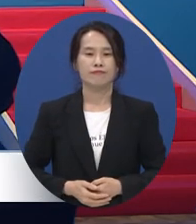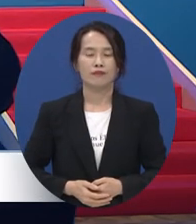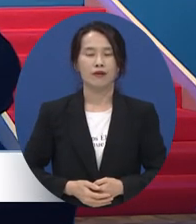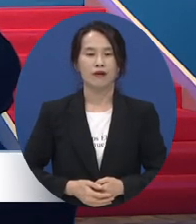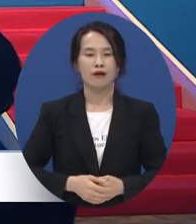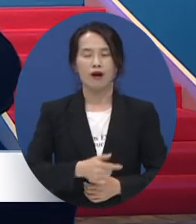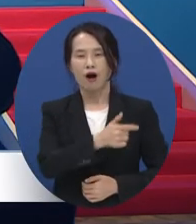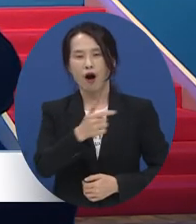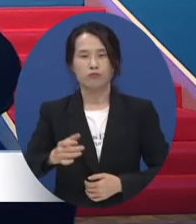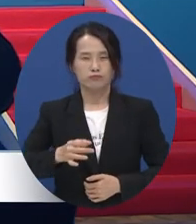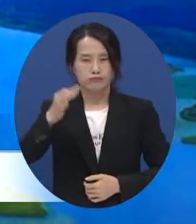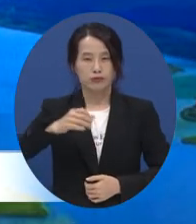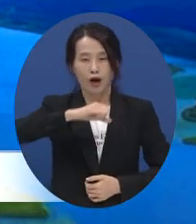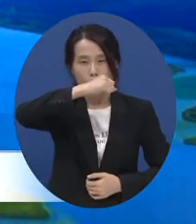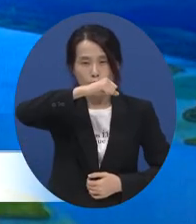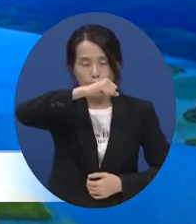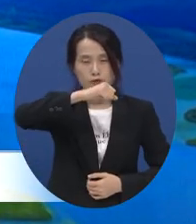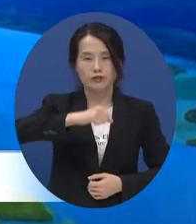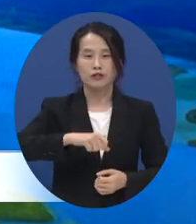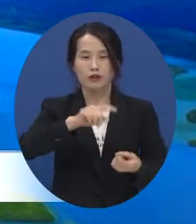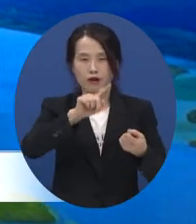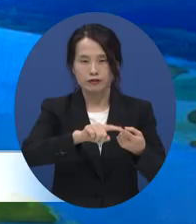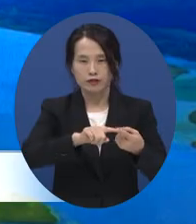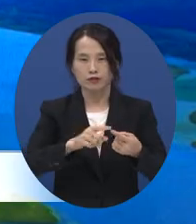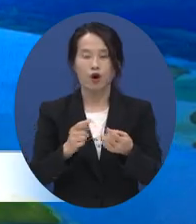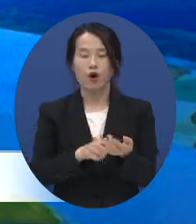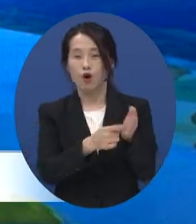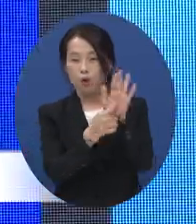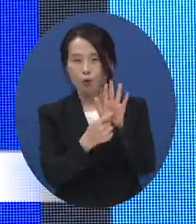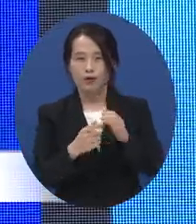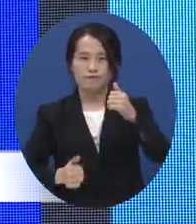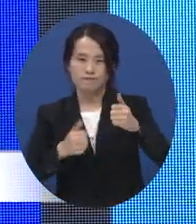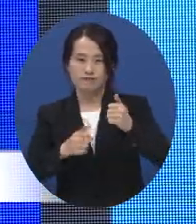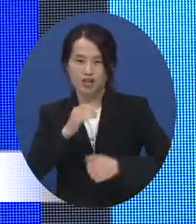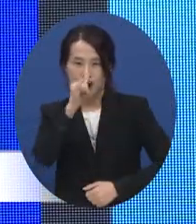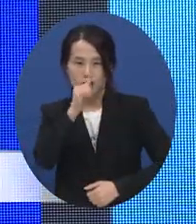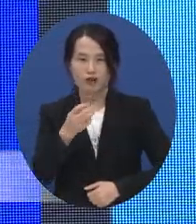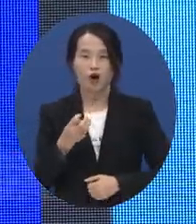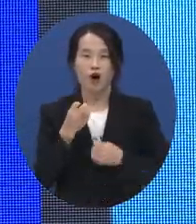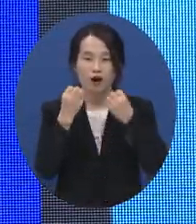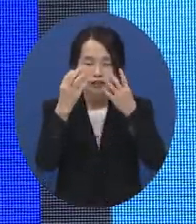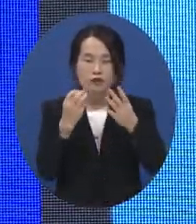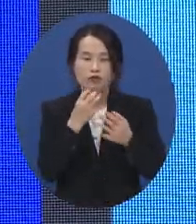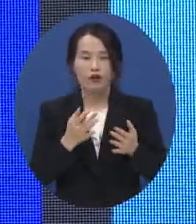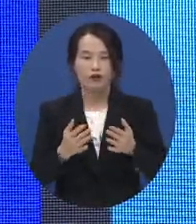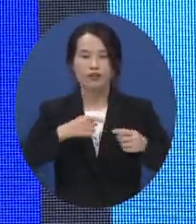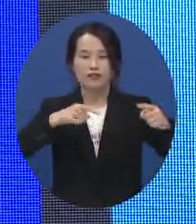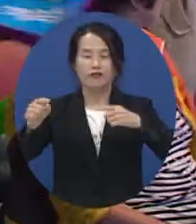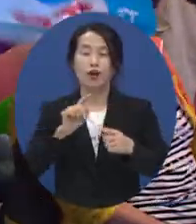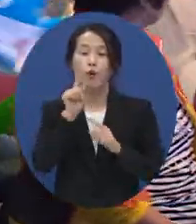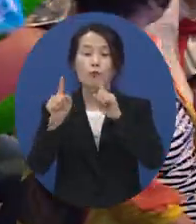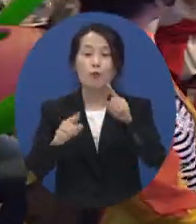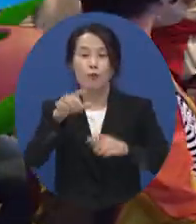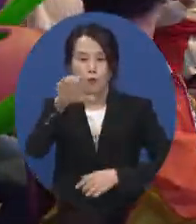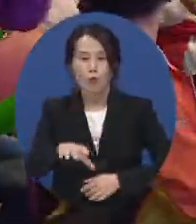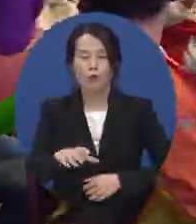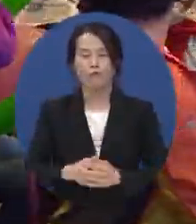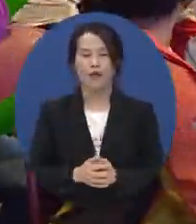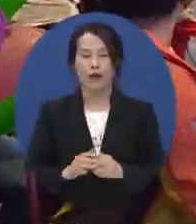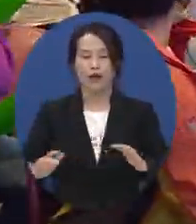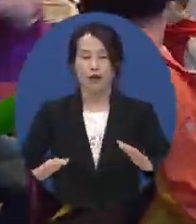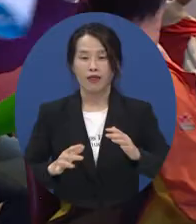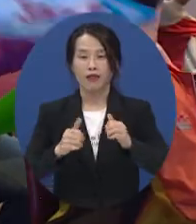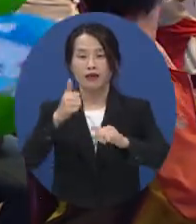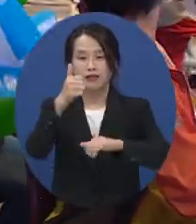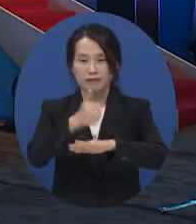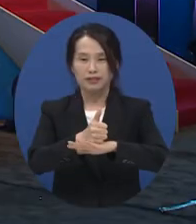거액의 특별조정 교부금을 두고 벌이는 지자체 공개 경쟁, 새로운 경기 정책 공모 현장. 예선을 뚫은 14개 지역이 지역